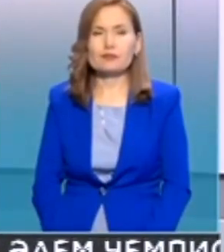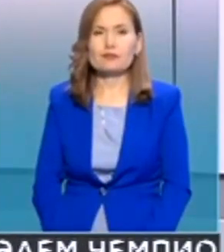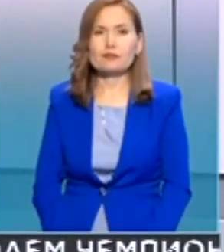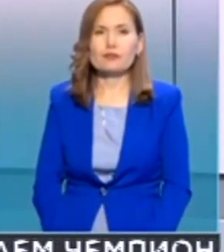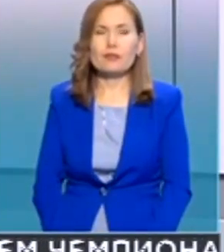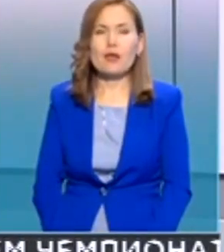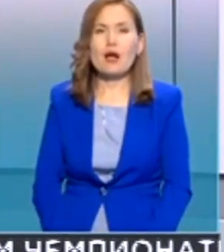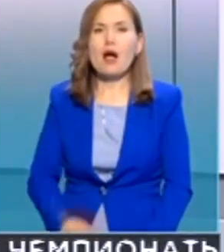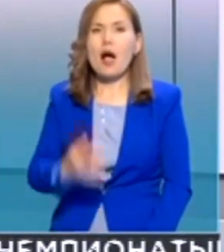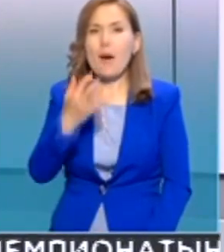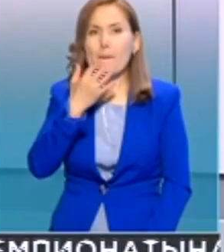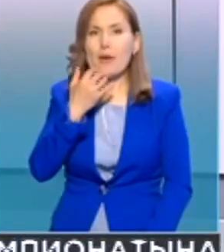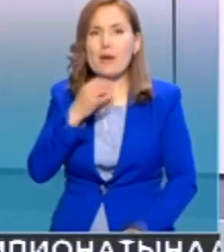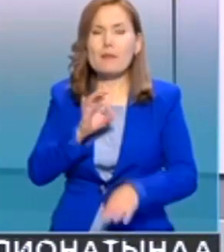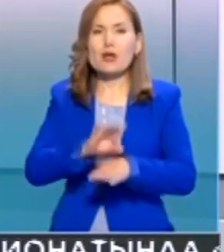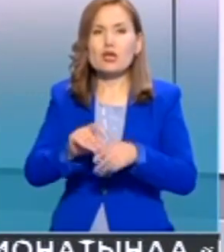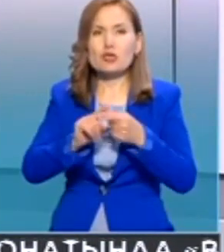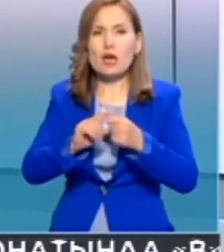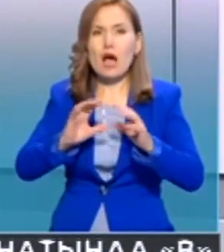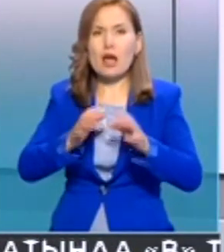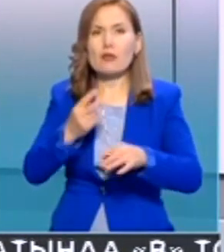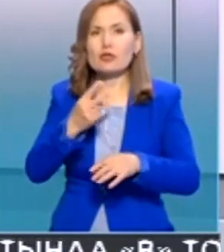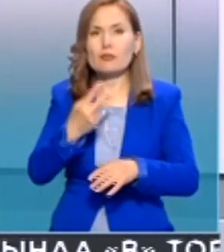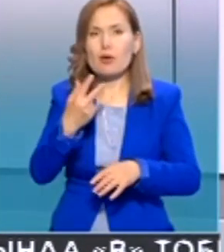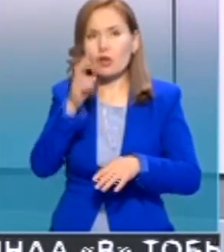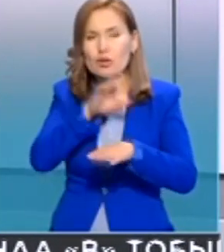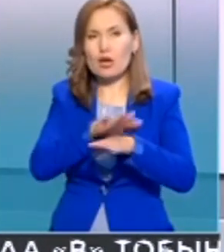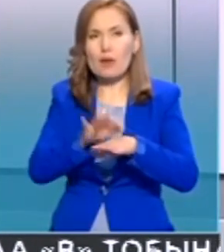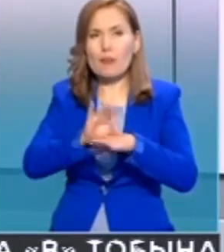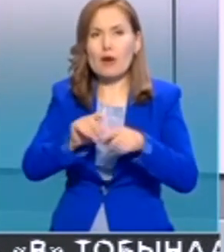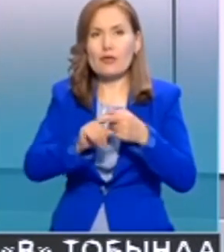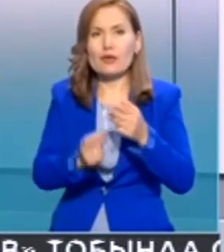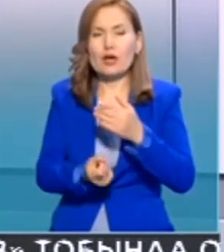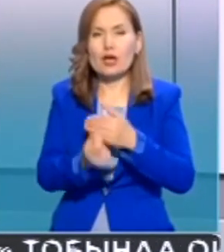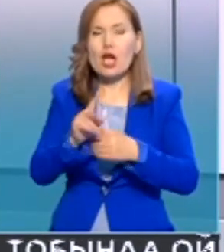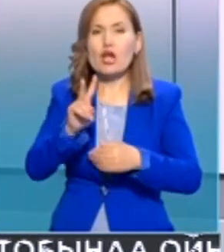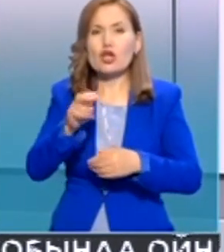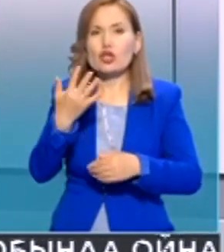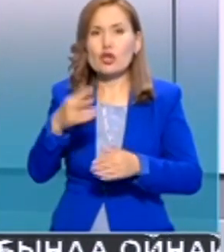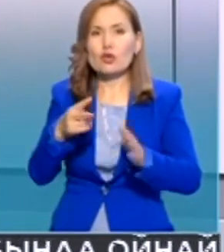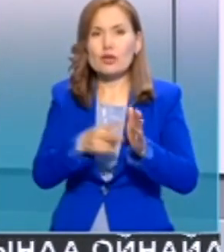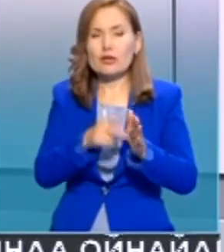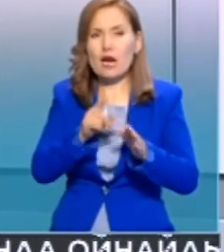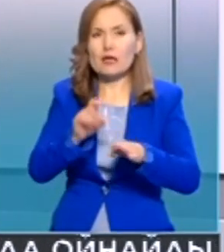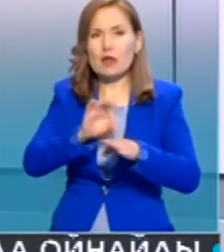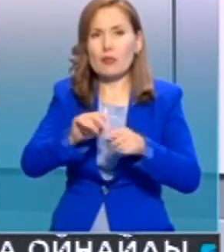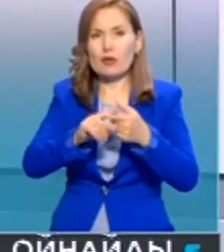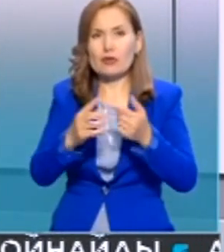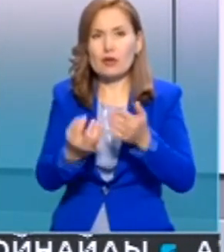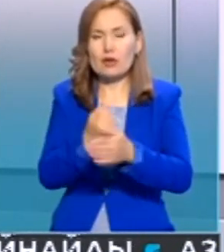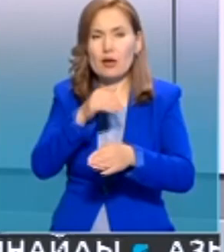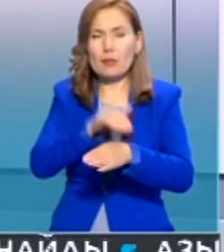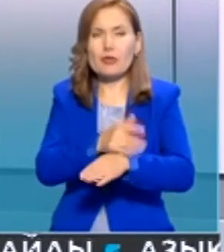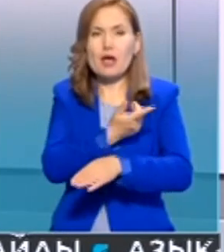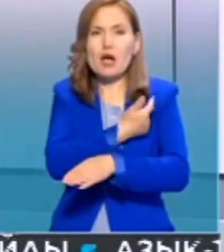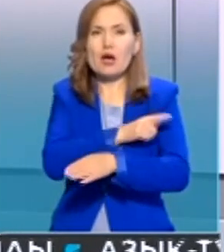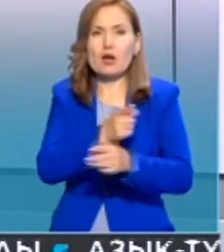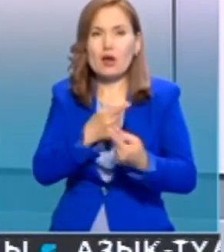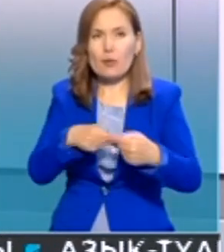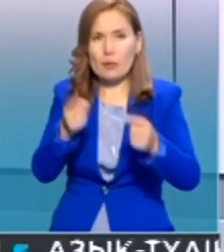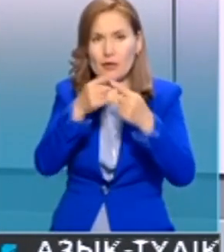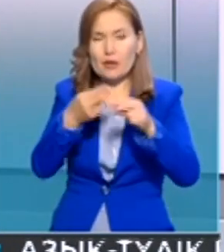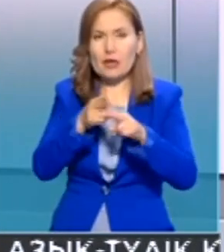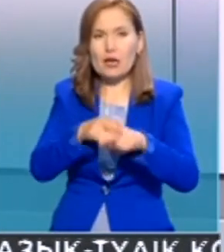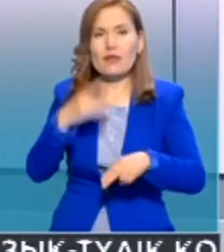Маймыл шешегі әлемнің 23 еліне тарап үлгерді. Індетті 257 адам жұқтырған. Мұны дүниежүзілік денсаулық сақтау ұйымы мәлімдеді.